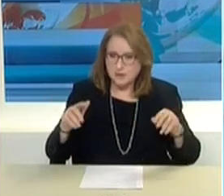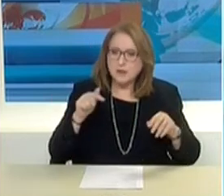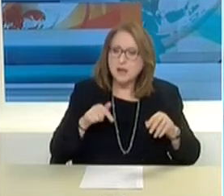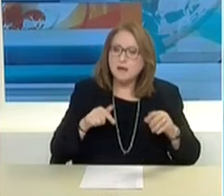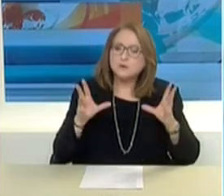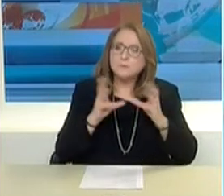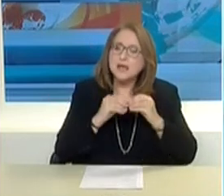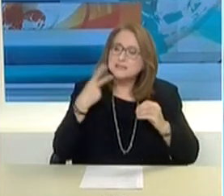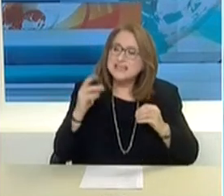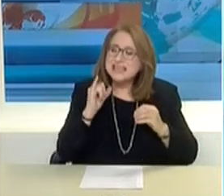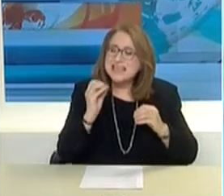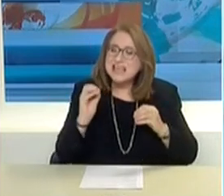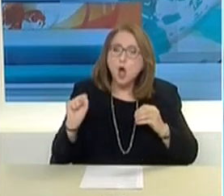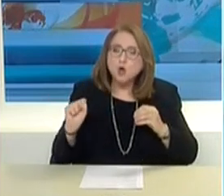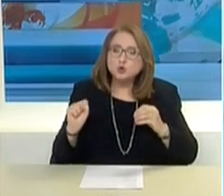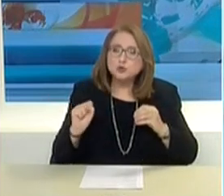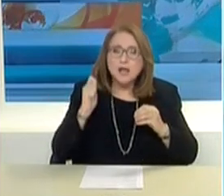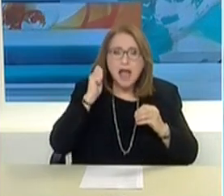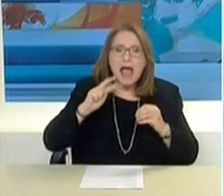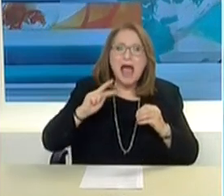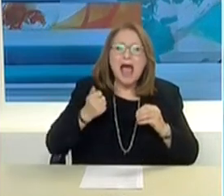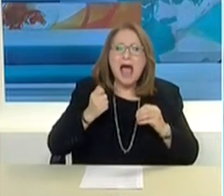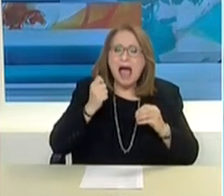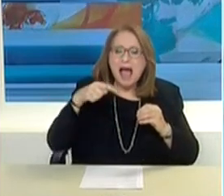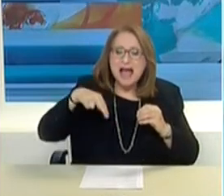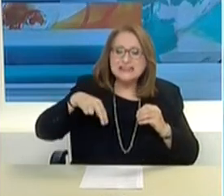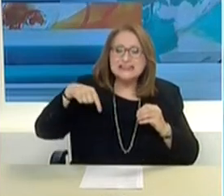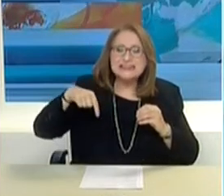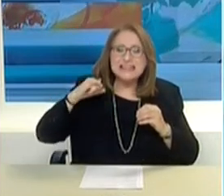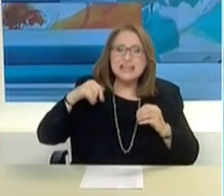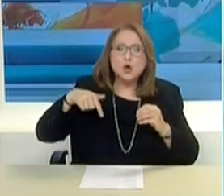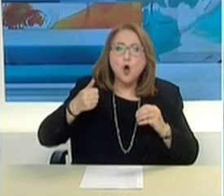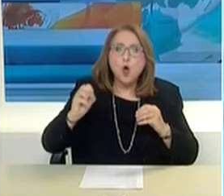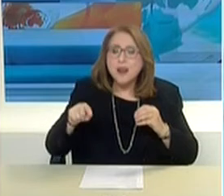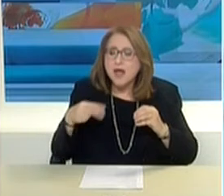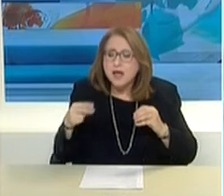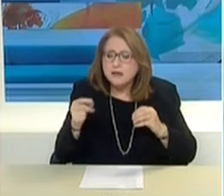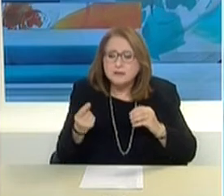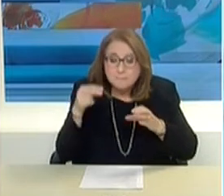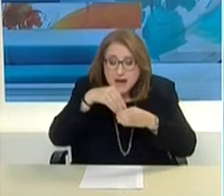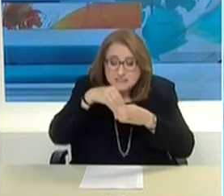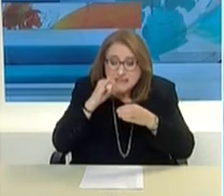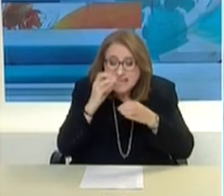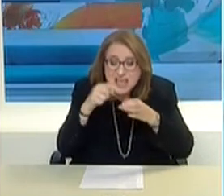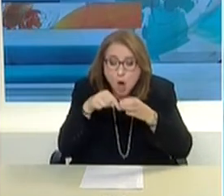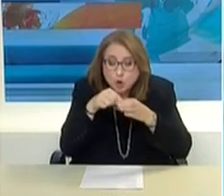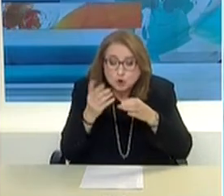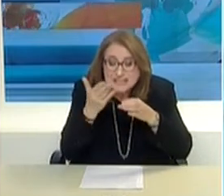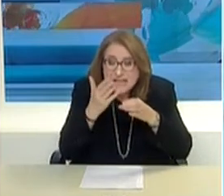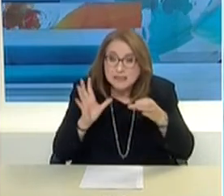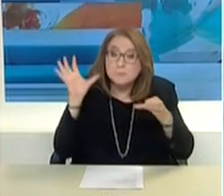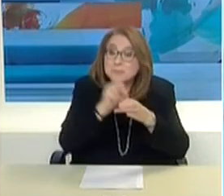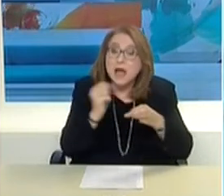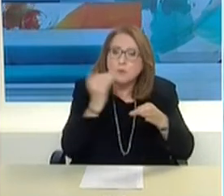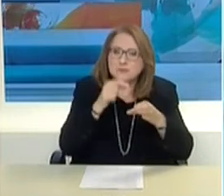αντιγόνο του ιού και έχουν χρησιμοποιηθεί σε κάποιες χώρες της Ανατολικής Ασίας. Και υπάρχουν και τεστ αντισωμάτων, τα